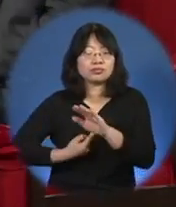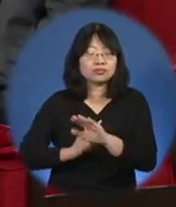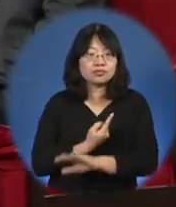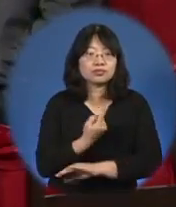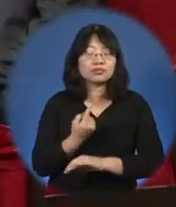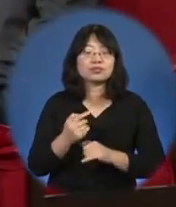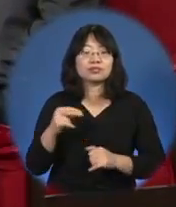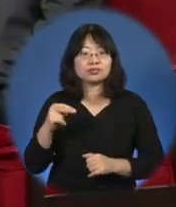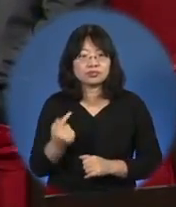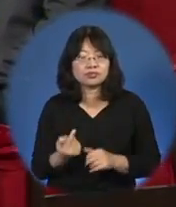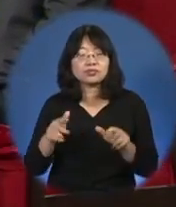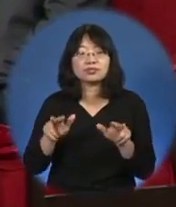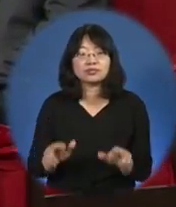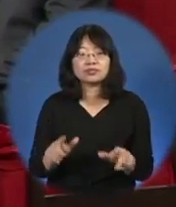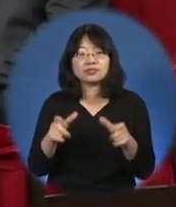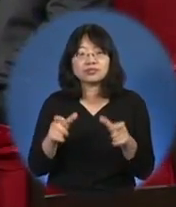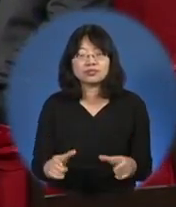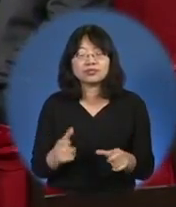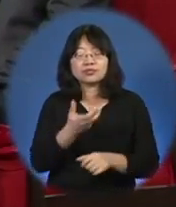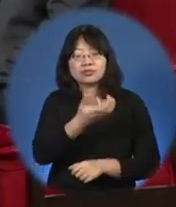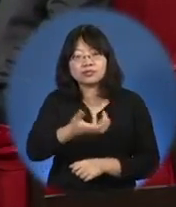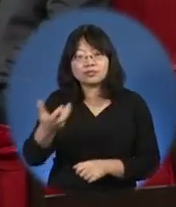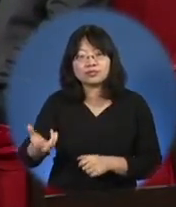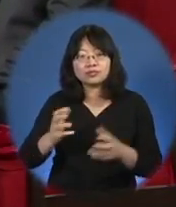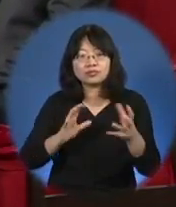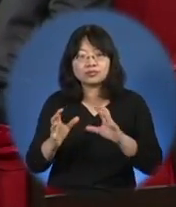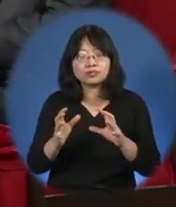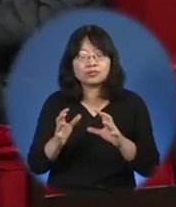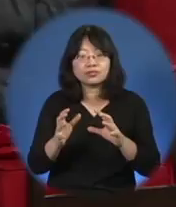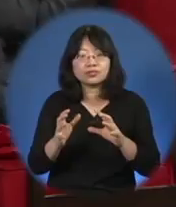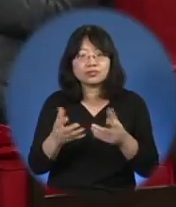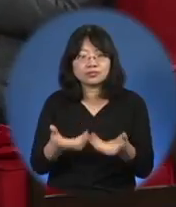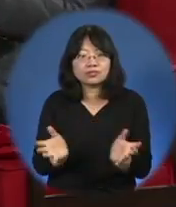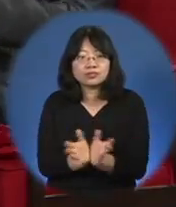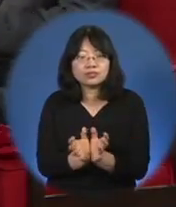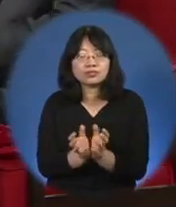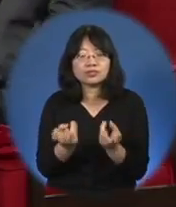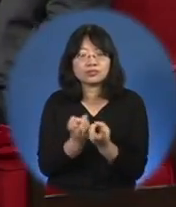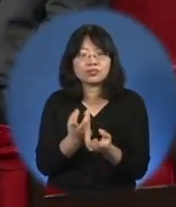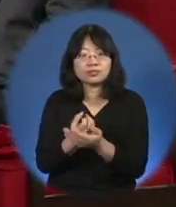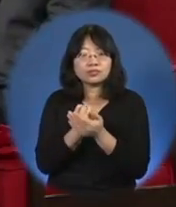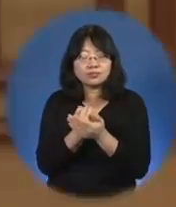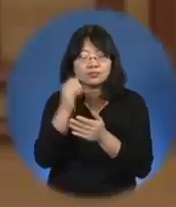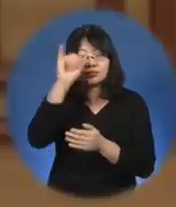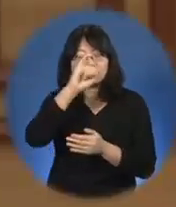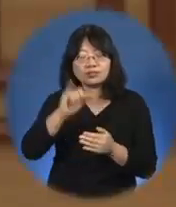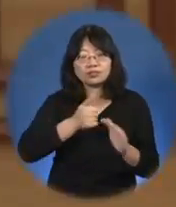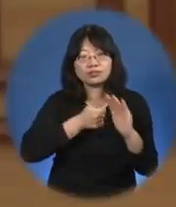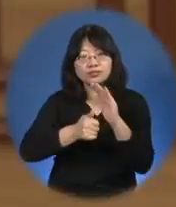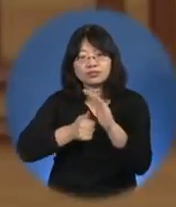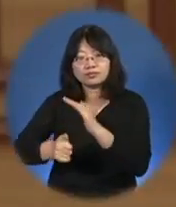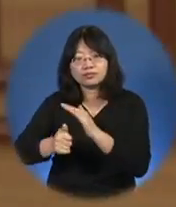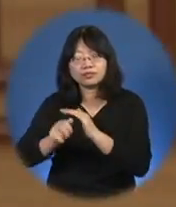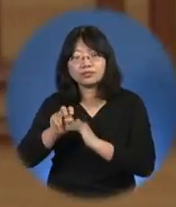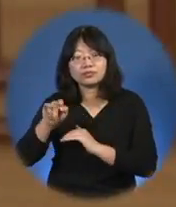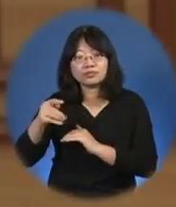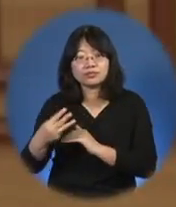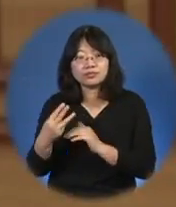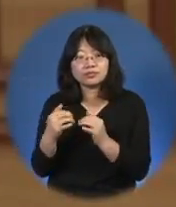밖에도 이제 지역 순회 토론회 방식으로 또 전국을 돌면서 그 패널